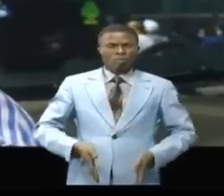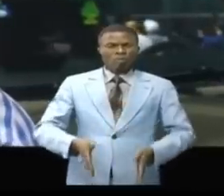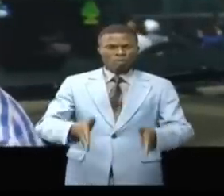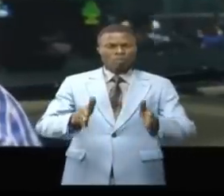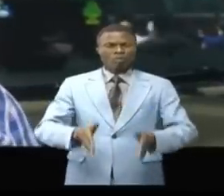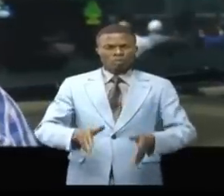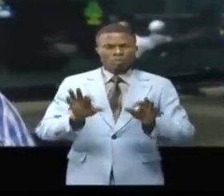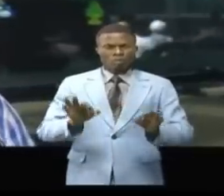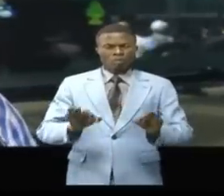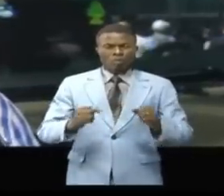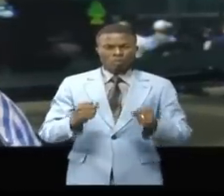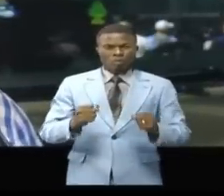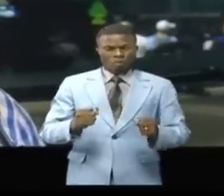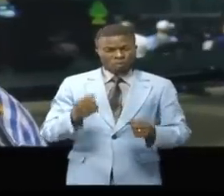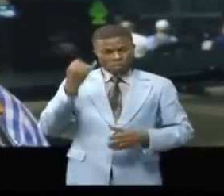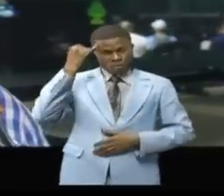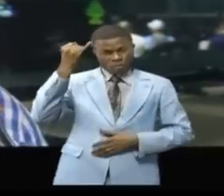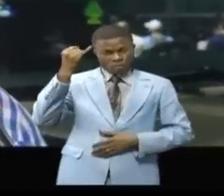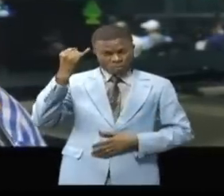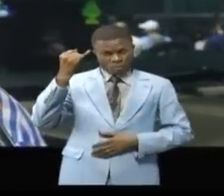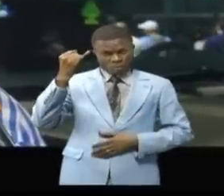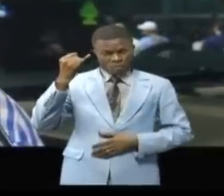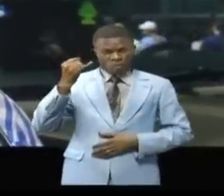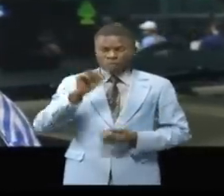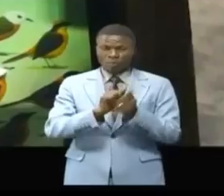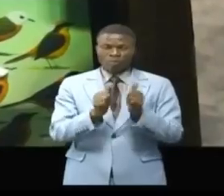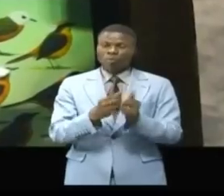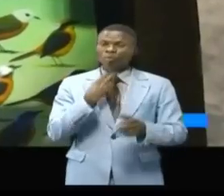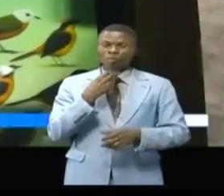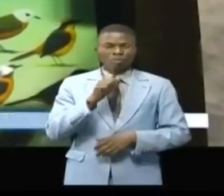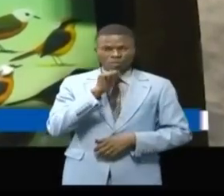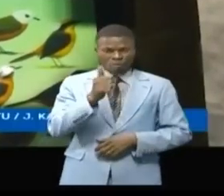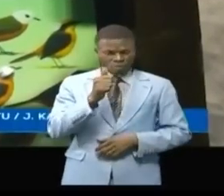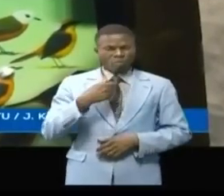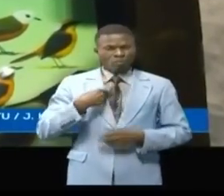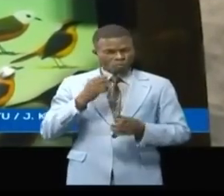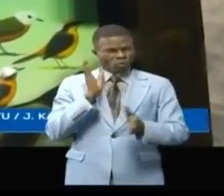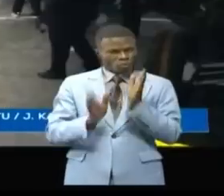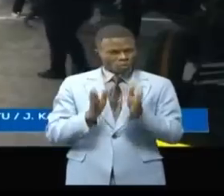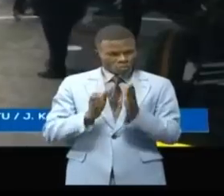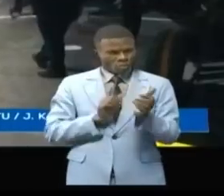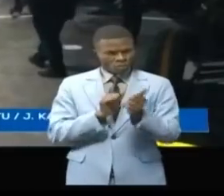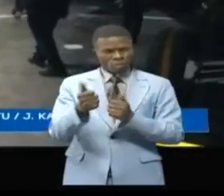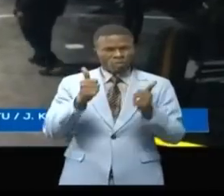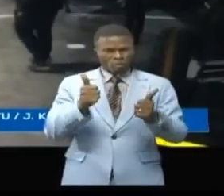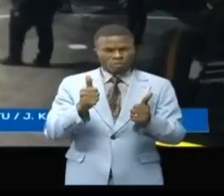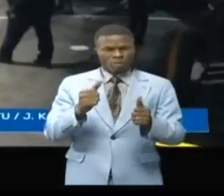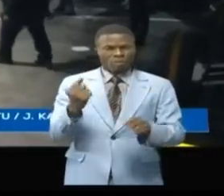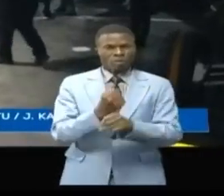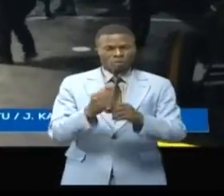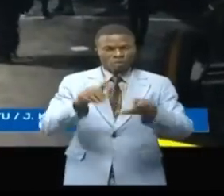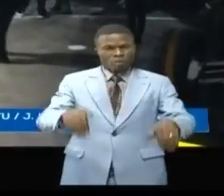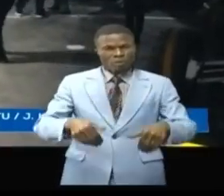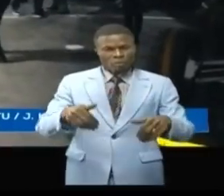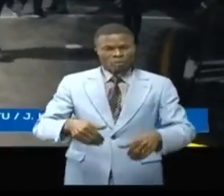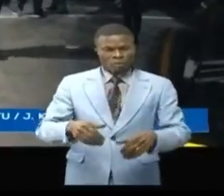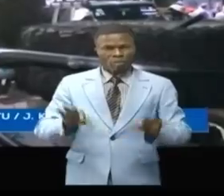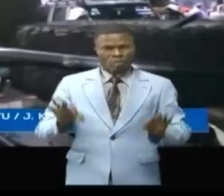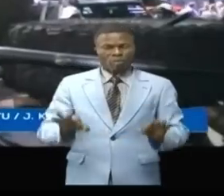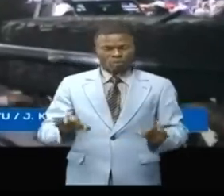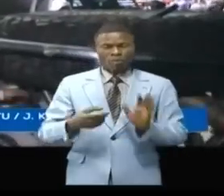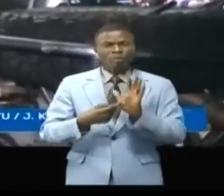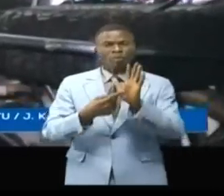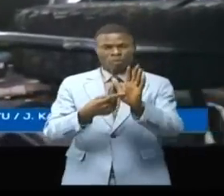en jeep. Je pense que ça ne posera pas de problème et ça ira. Bombo Lumene et ses paysages somptueux dans lesquels la nature